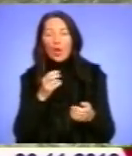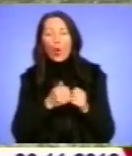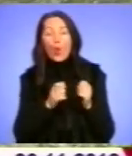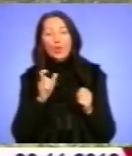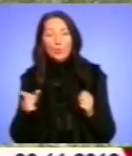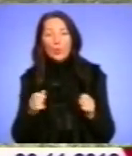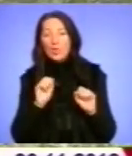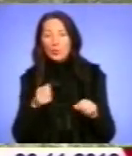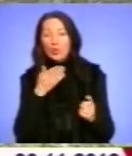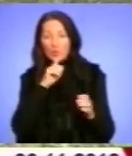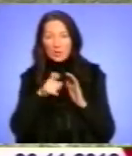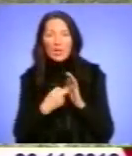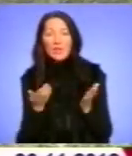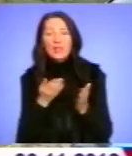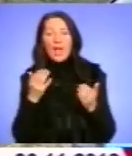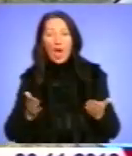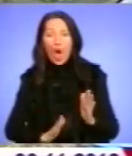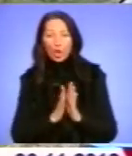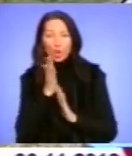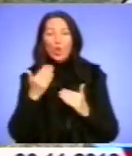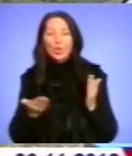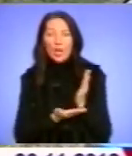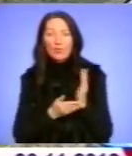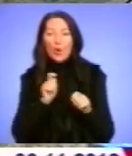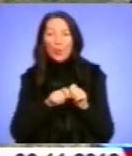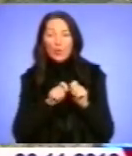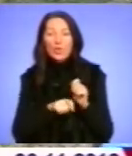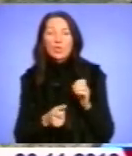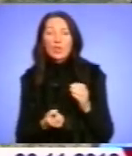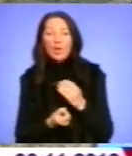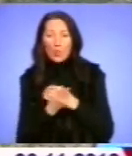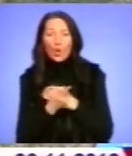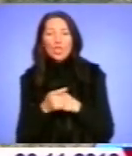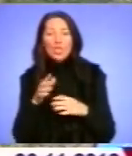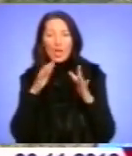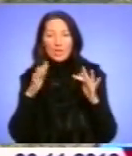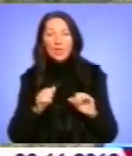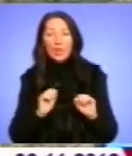його святкове дерево. Перевірити походження ялинки можна буде на